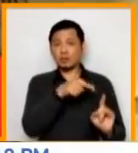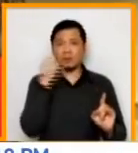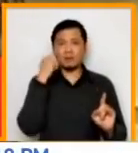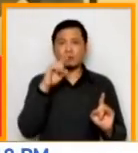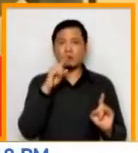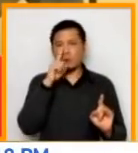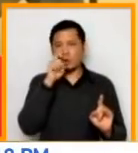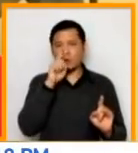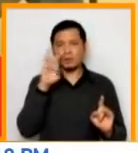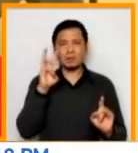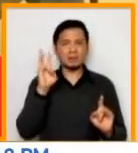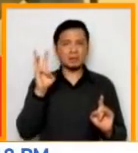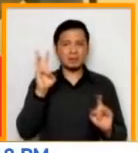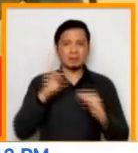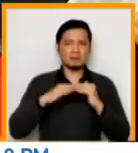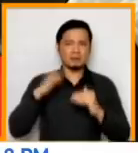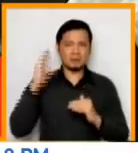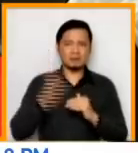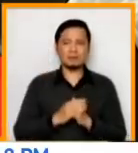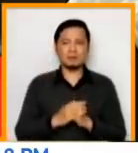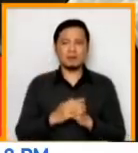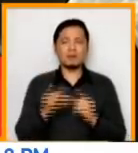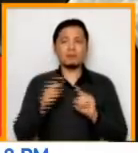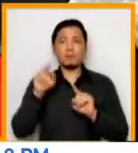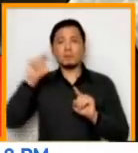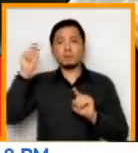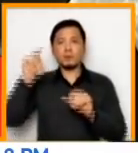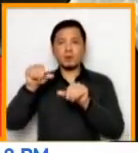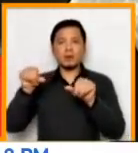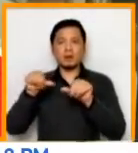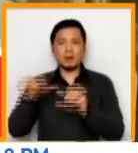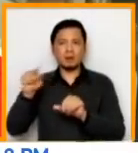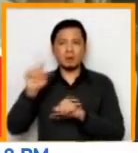nagmumula sa Talomo North area.